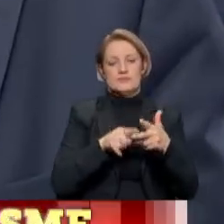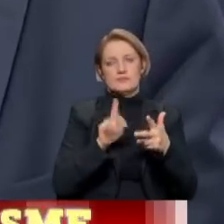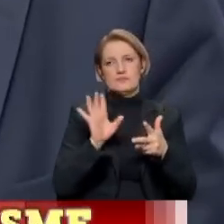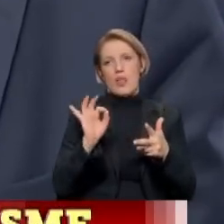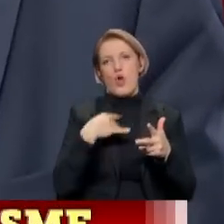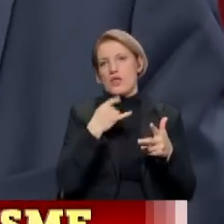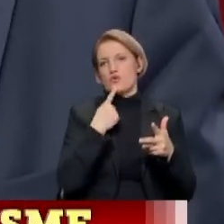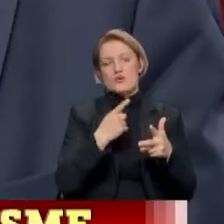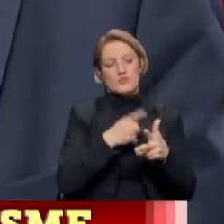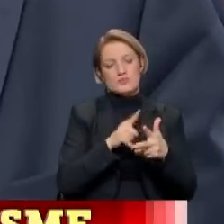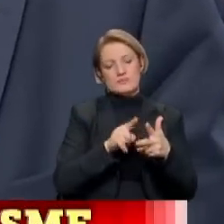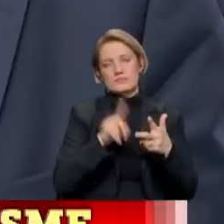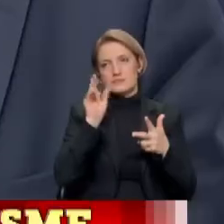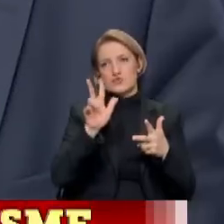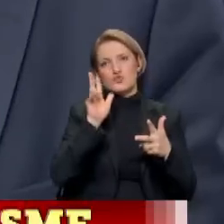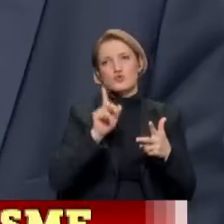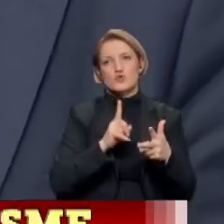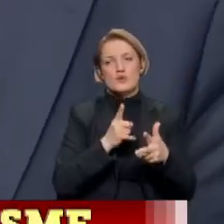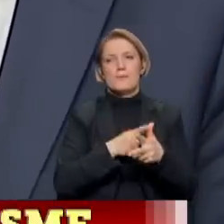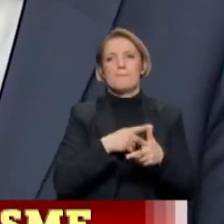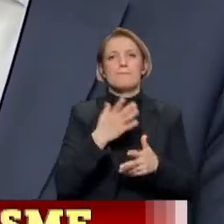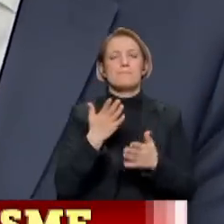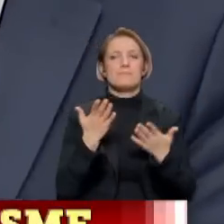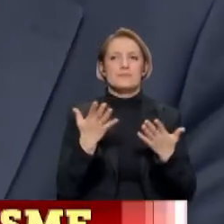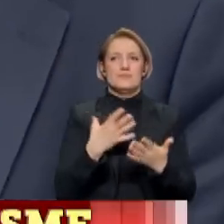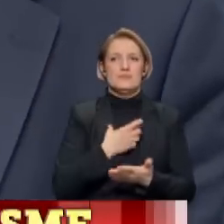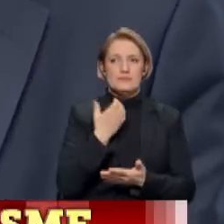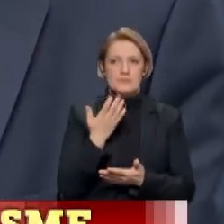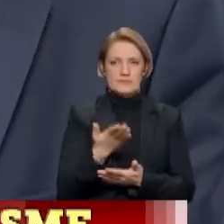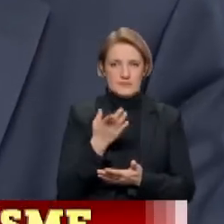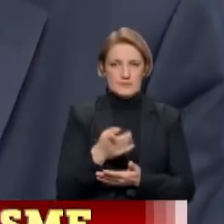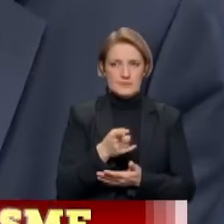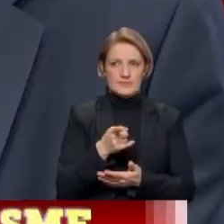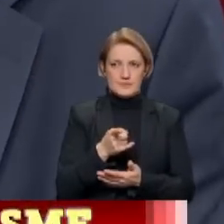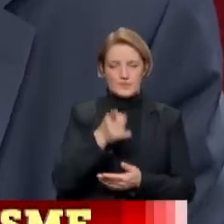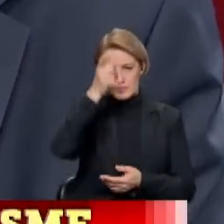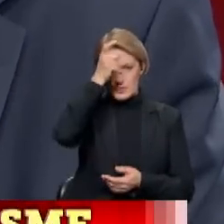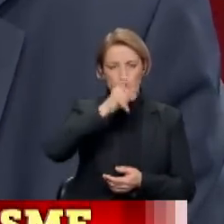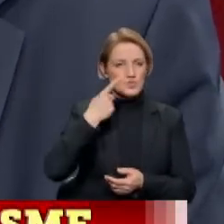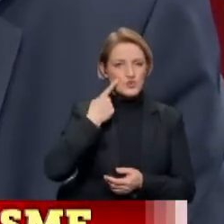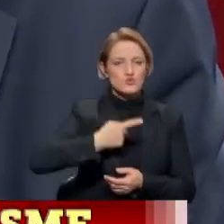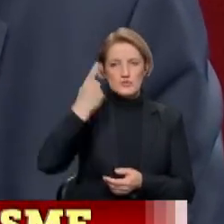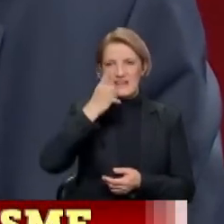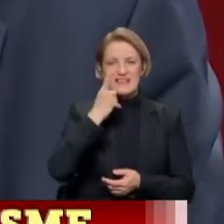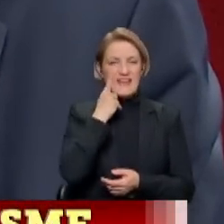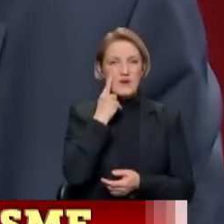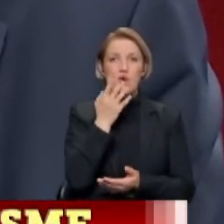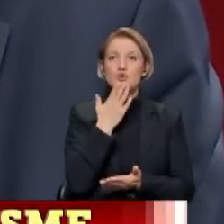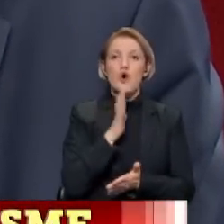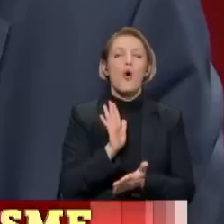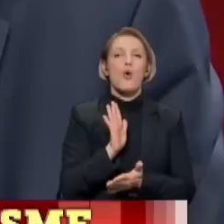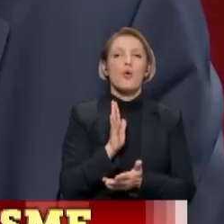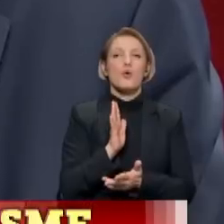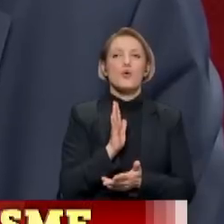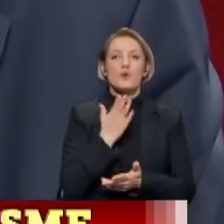öyle diyorum. Üç şey. Ve maalesef bu üç şey artık Türkiye Cumhuriyeti Devleti'nde yok.